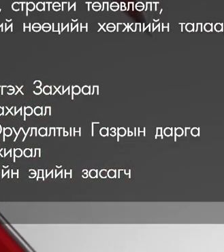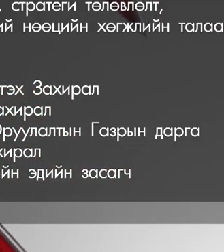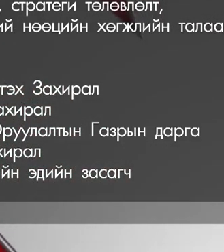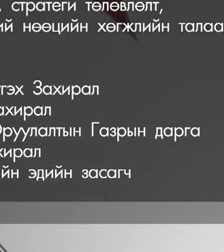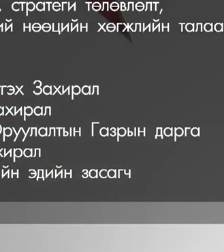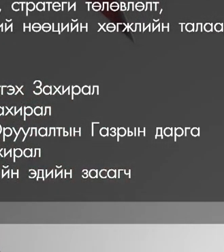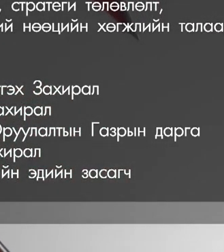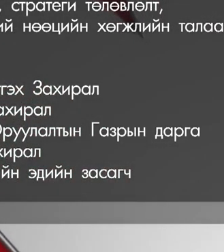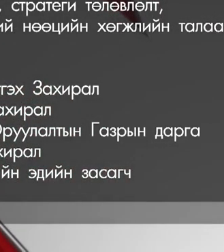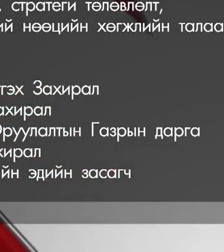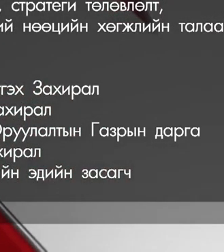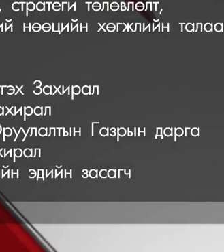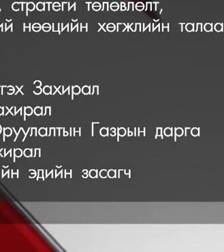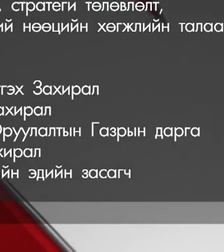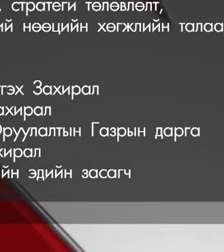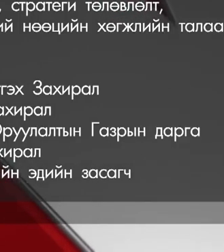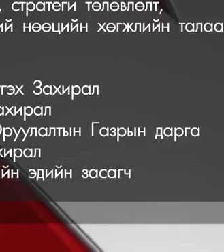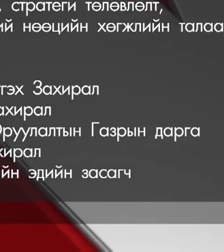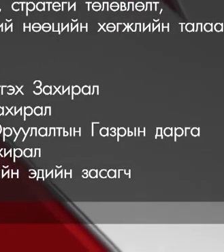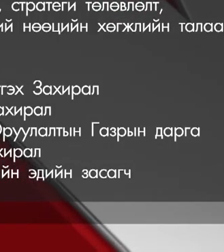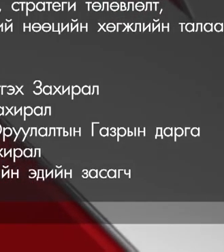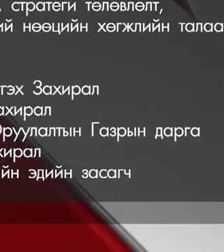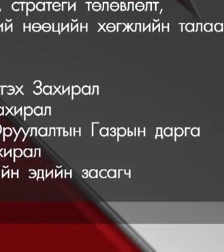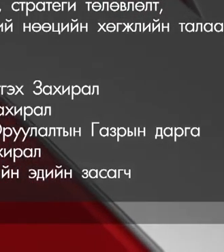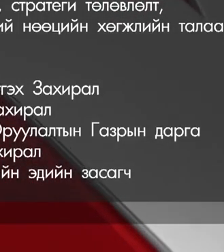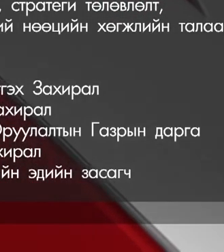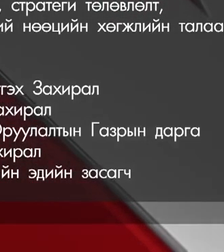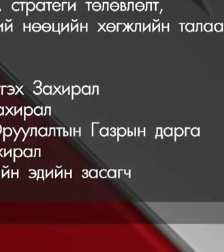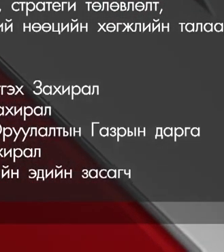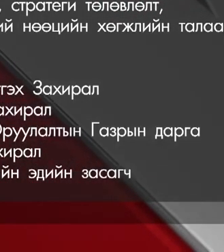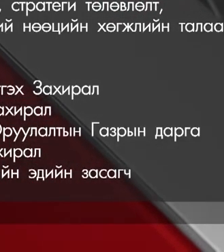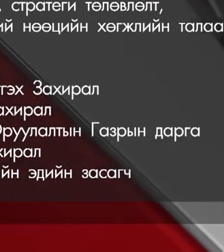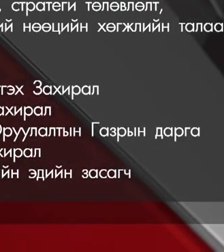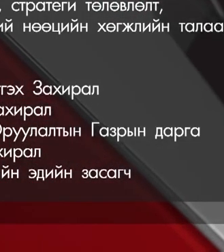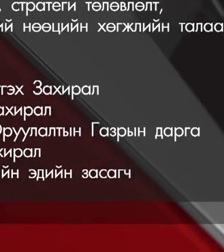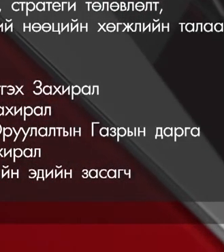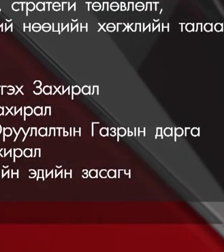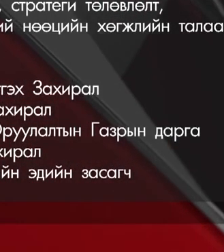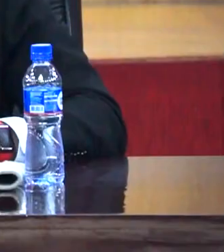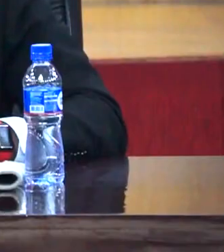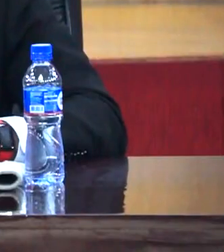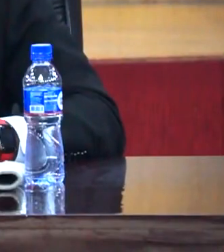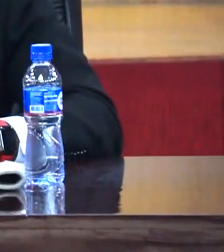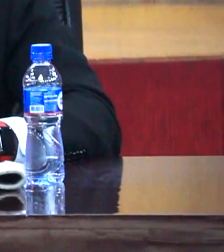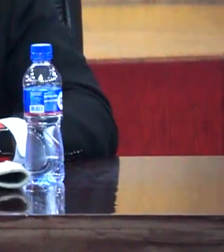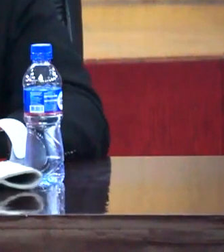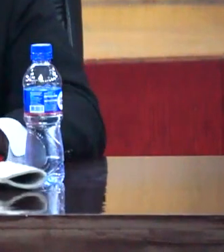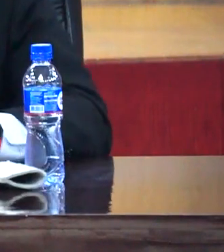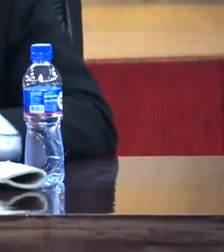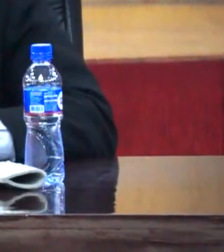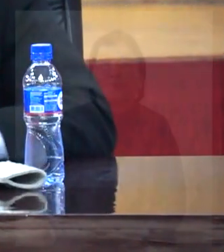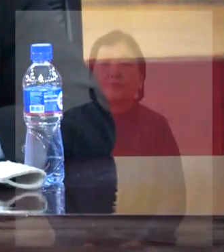хөрөнгө оруулалтын газрын дарга, жуулчин компани дэд захирал, Монгол газрын тус компани эдийн засагч.